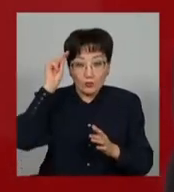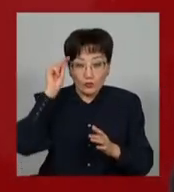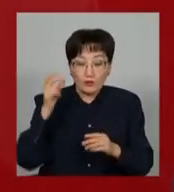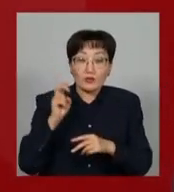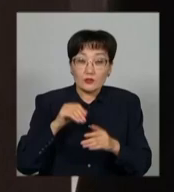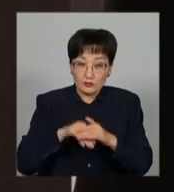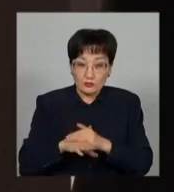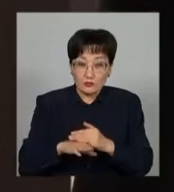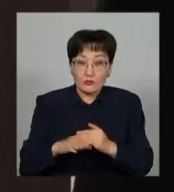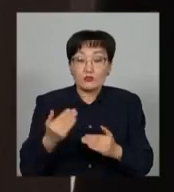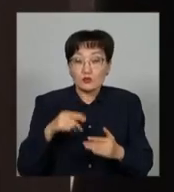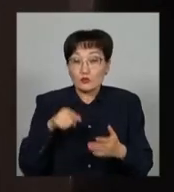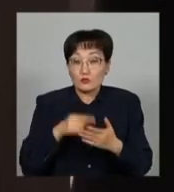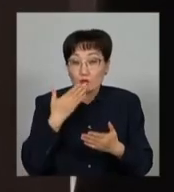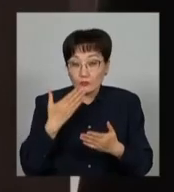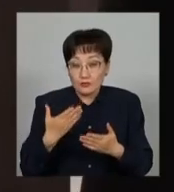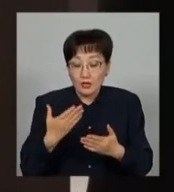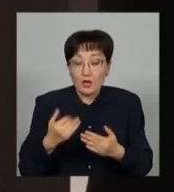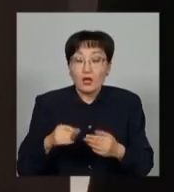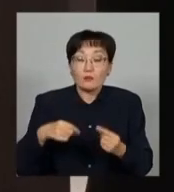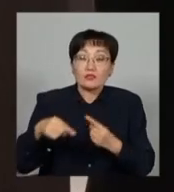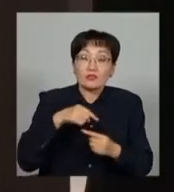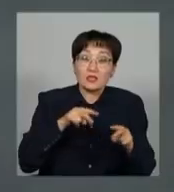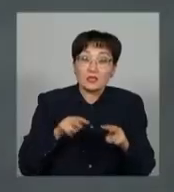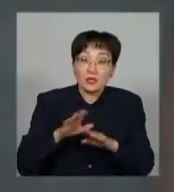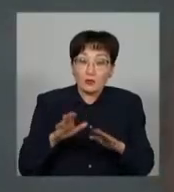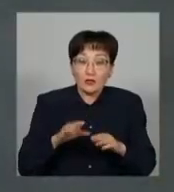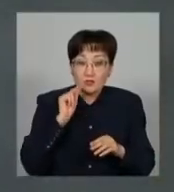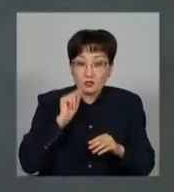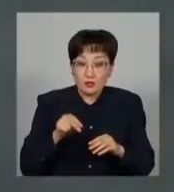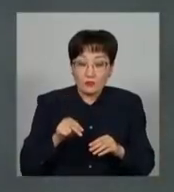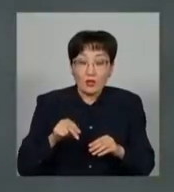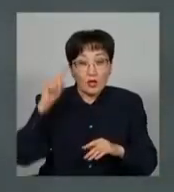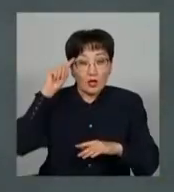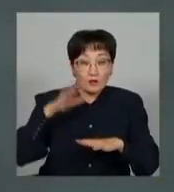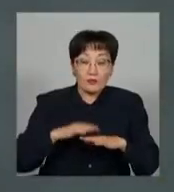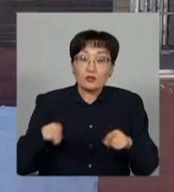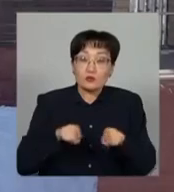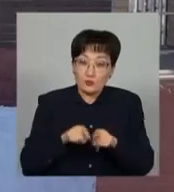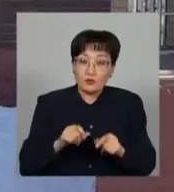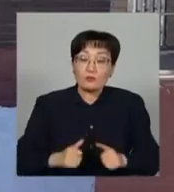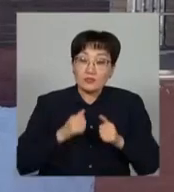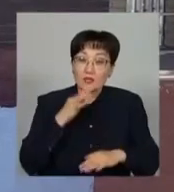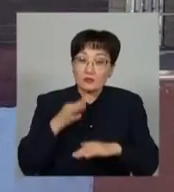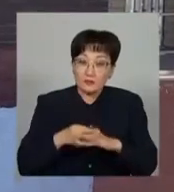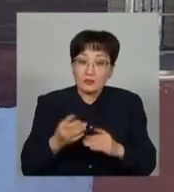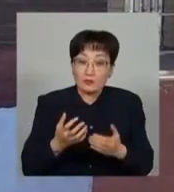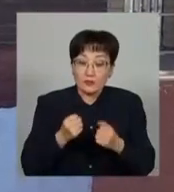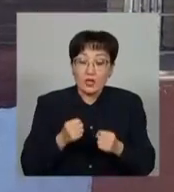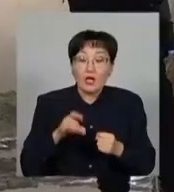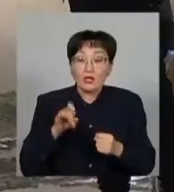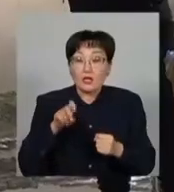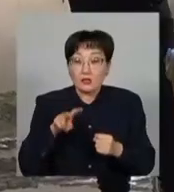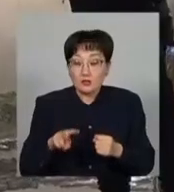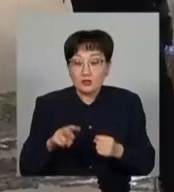келеді, рұқсат содан. Ауыл азаматтары кәсіпкерді қадағаламады деп айыптаған округ әкімінен де жауап алып көрдік. Өйткені Арал Темірханов